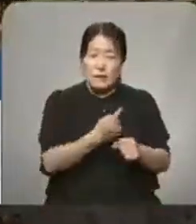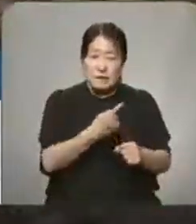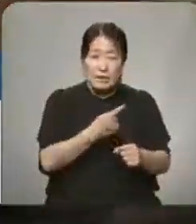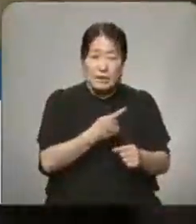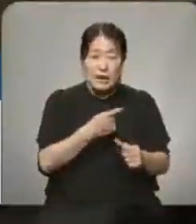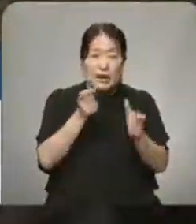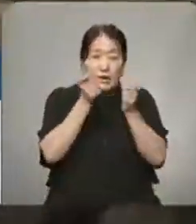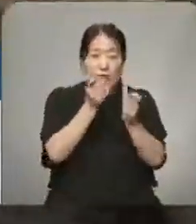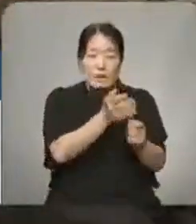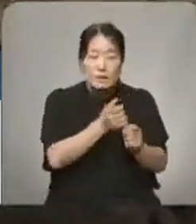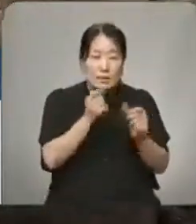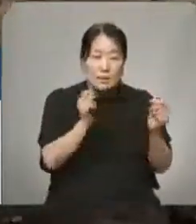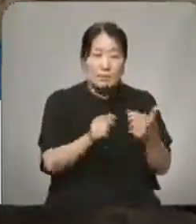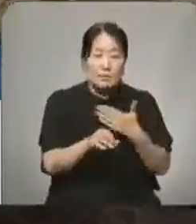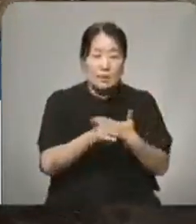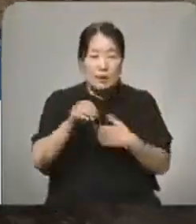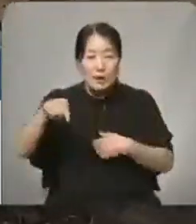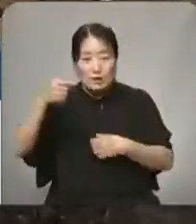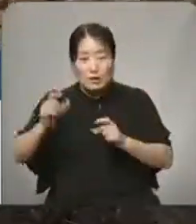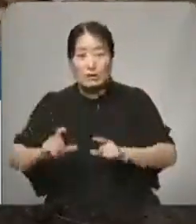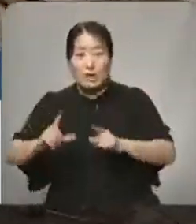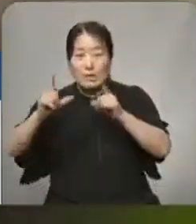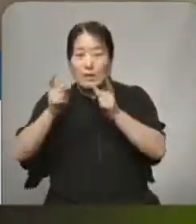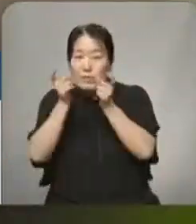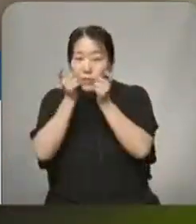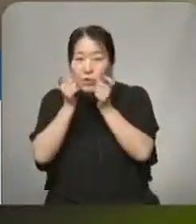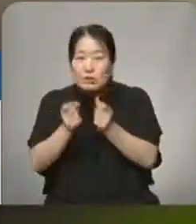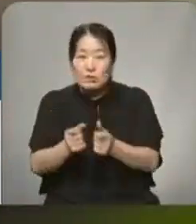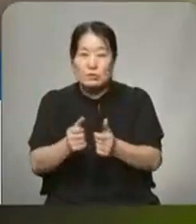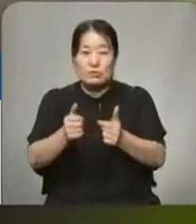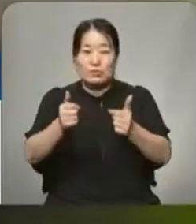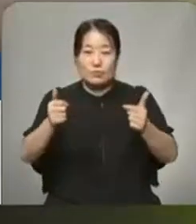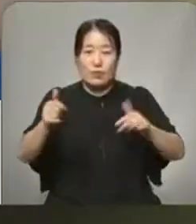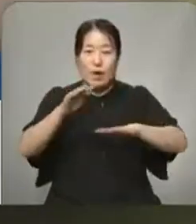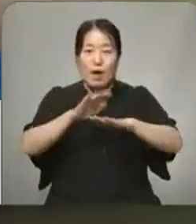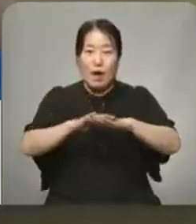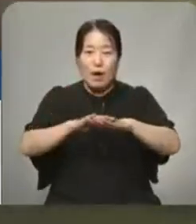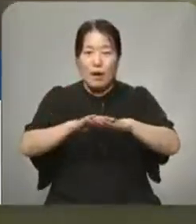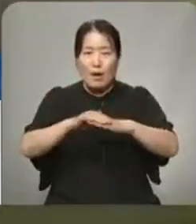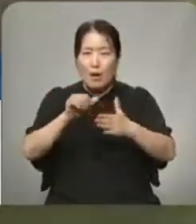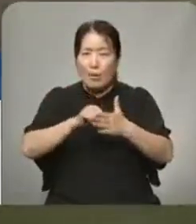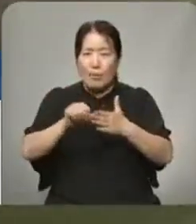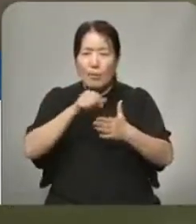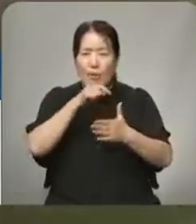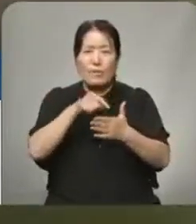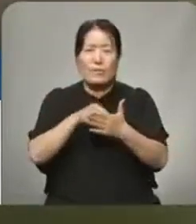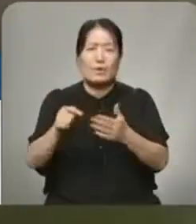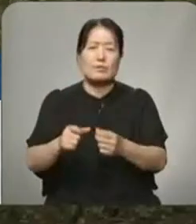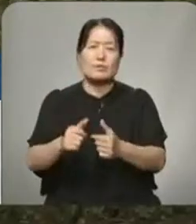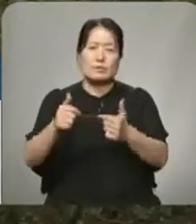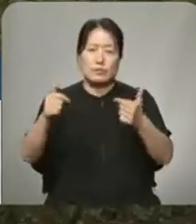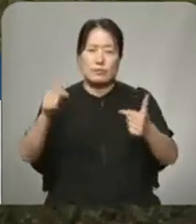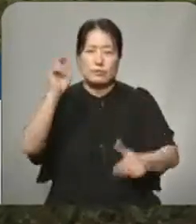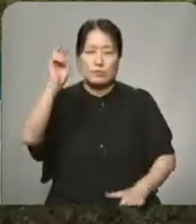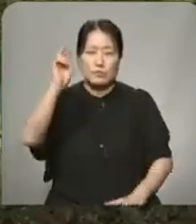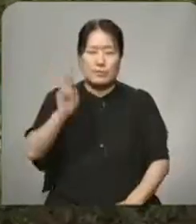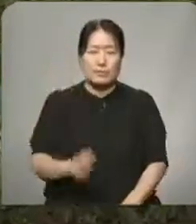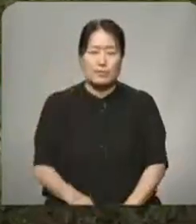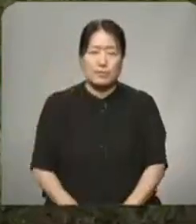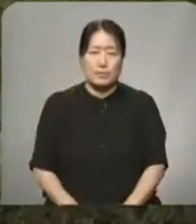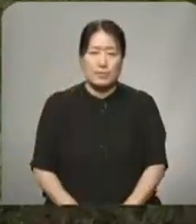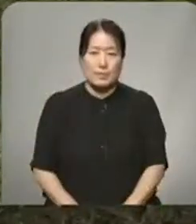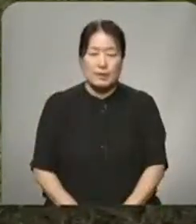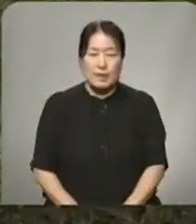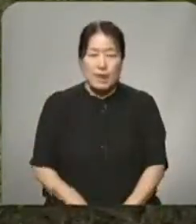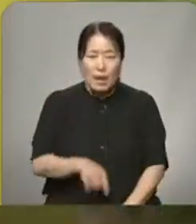다음 해는 멧돼지 개체 수가 증가하기 때문에 농작물 피해라든지 이런 거는 늘어날 수가 있습니다.